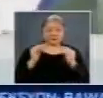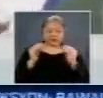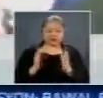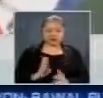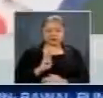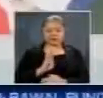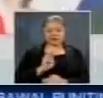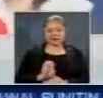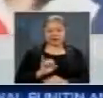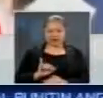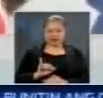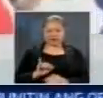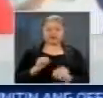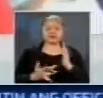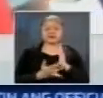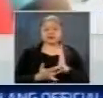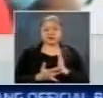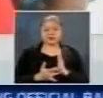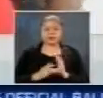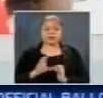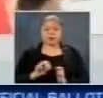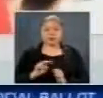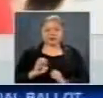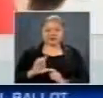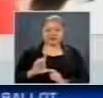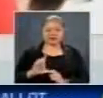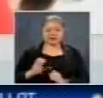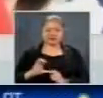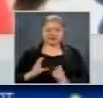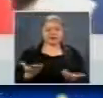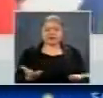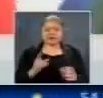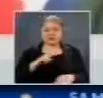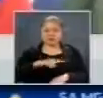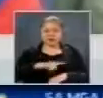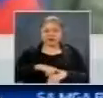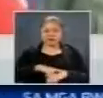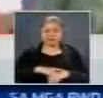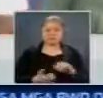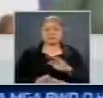yung technician ng COMELEC ay hindi pa alam nila kung anong oras